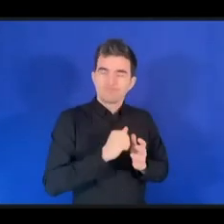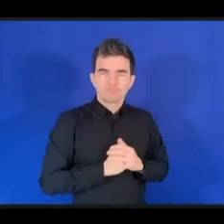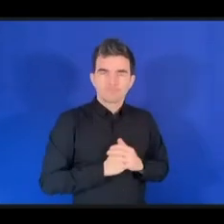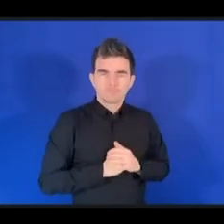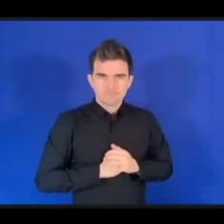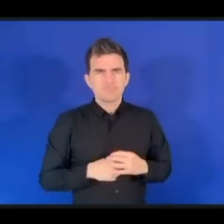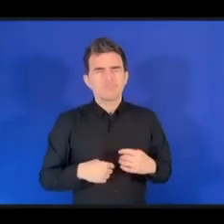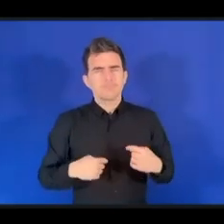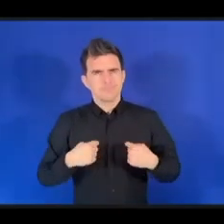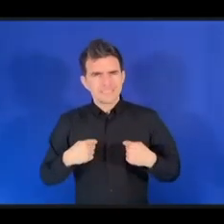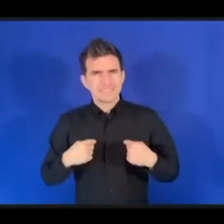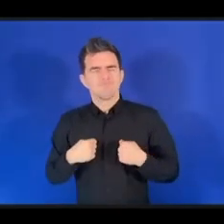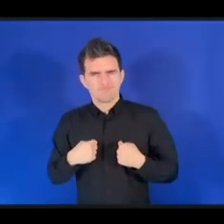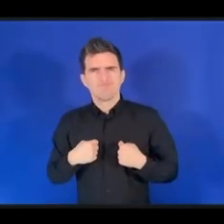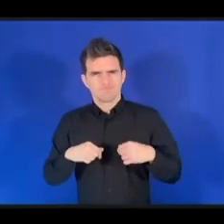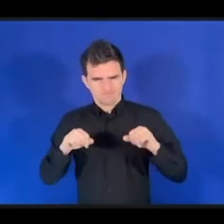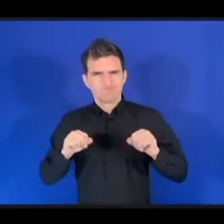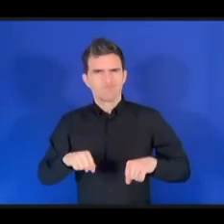IGF 呢